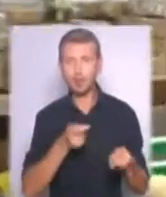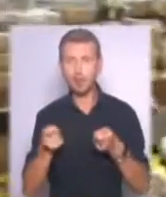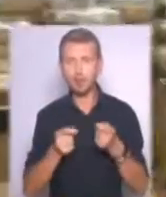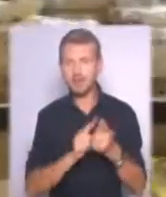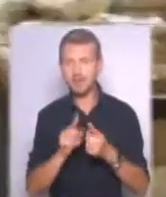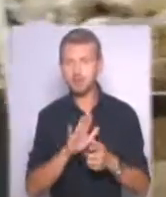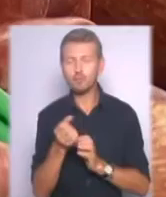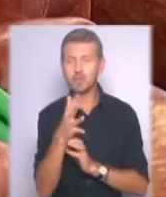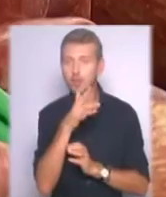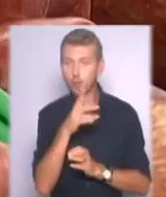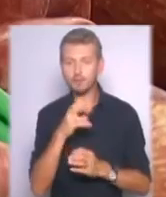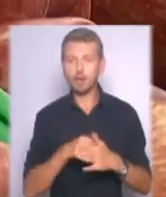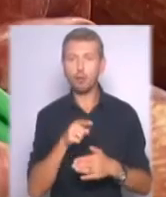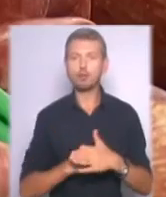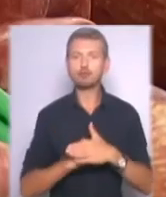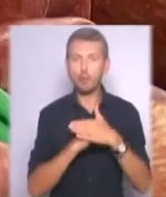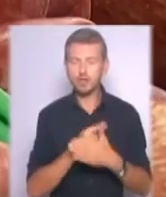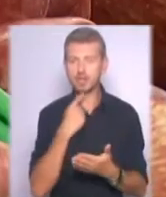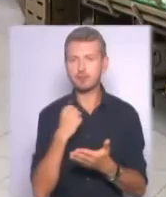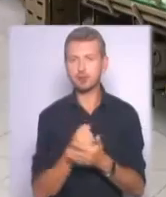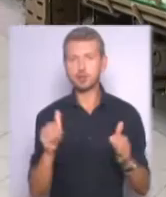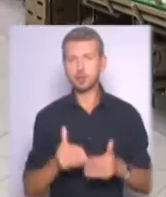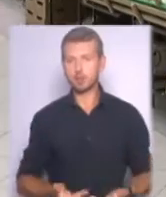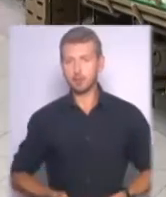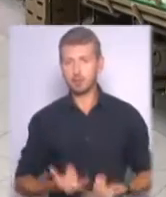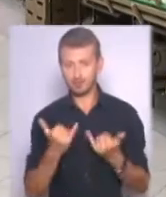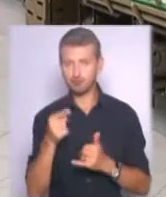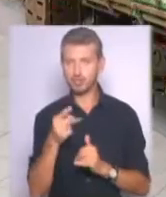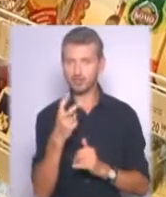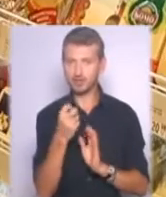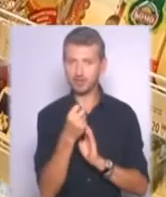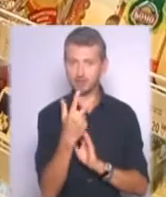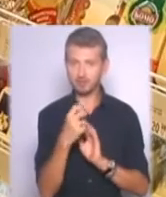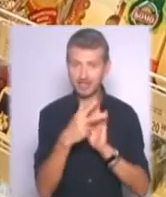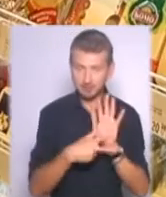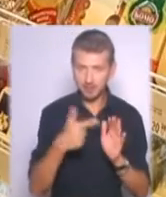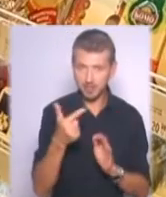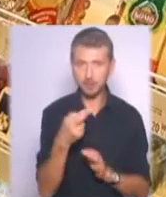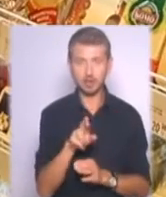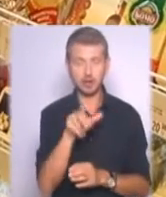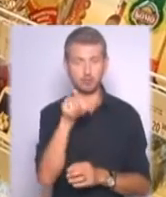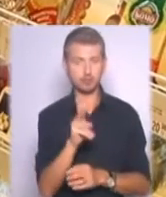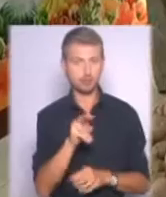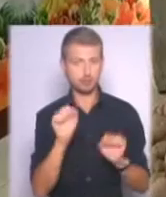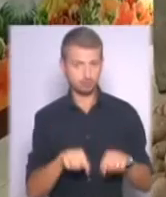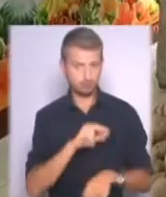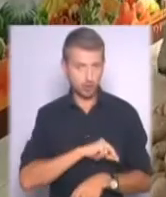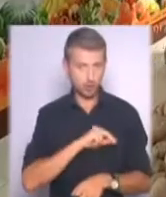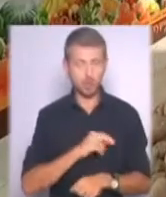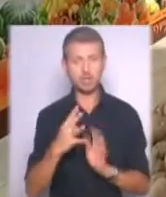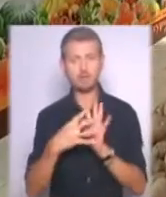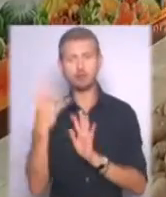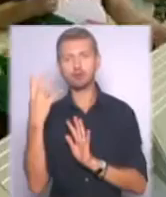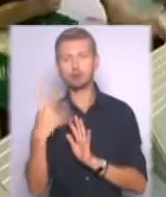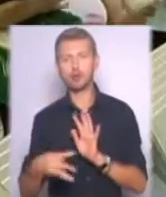затверджується прожитковий мінімум. Нині він становить 1218 гривень на місяць для працездатної людини і 949 гривень